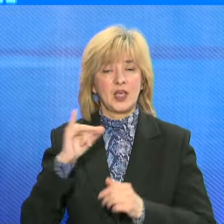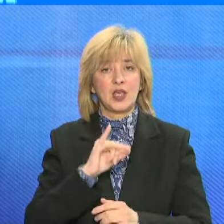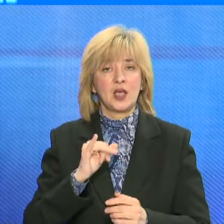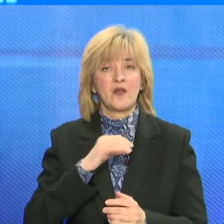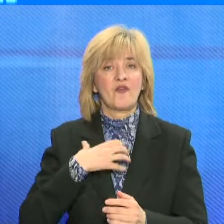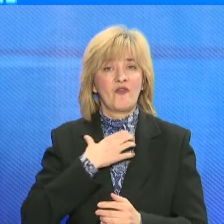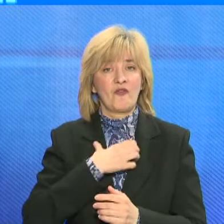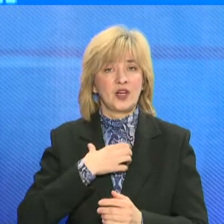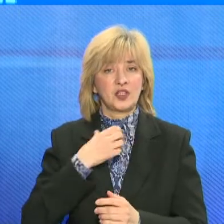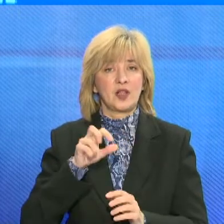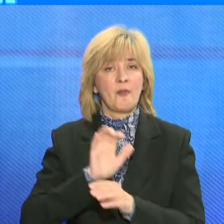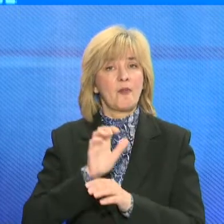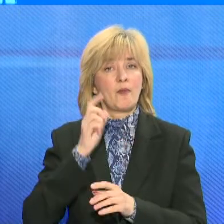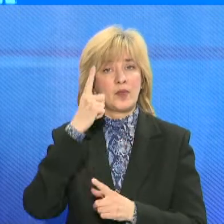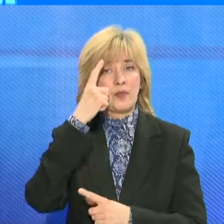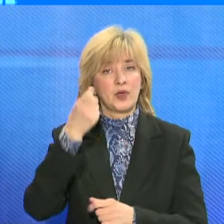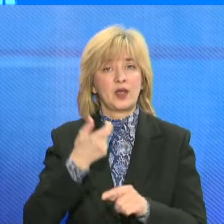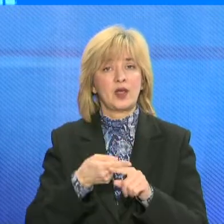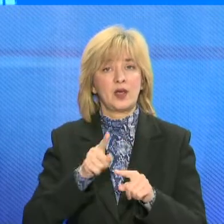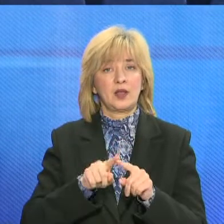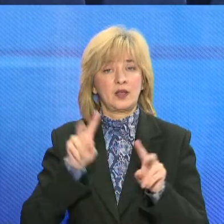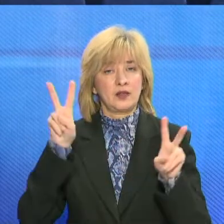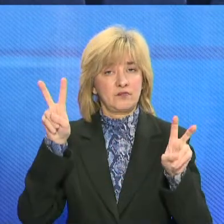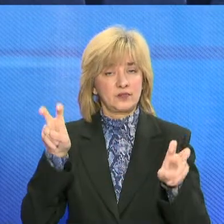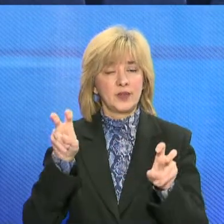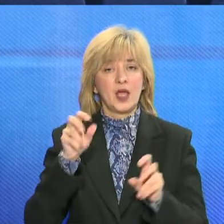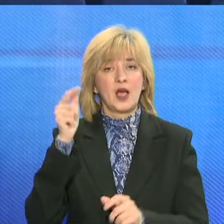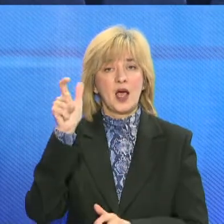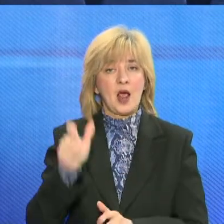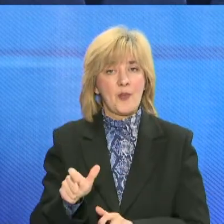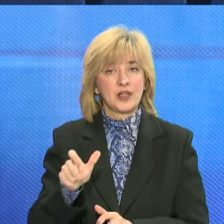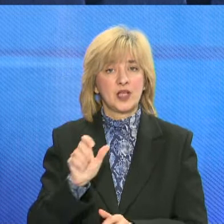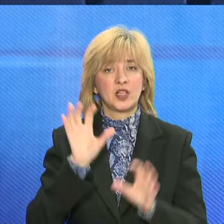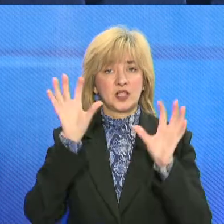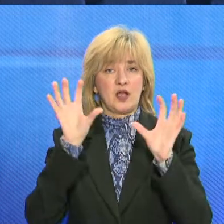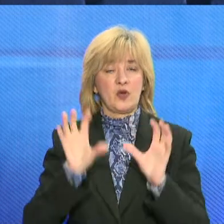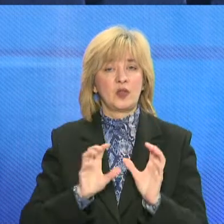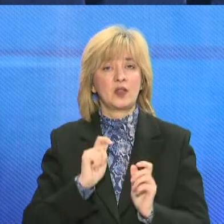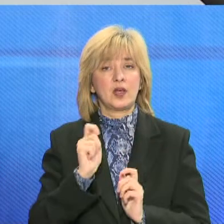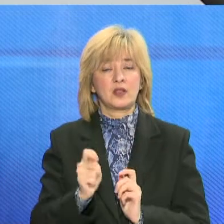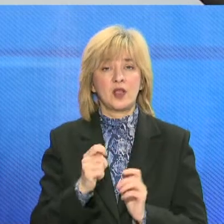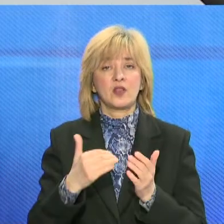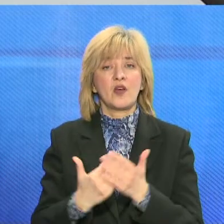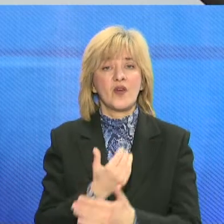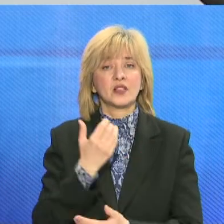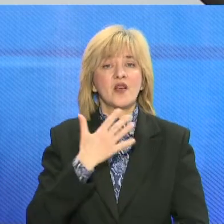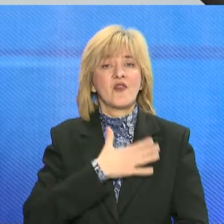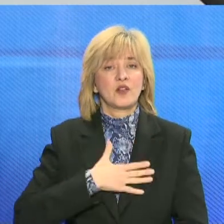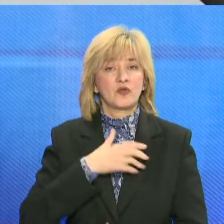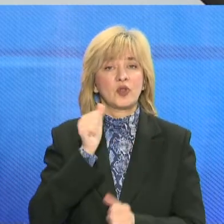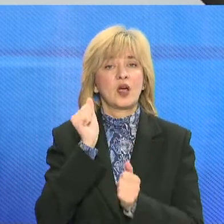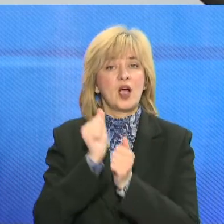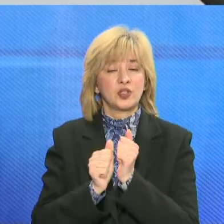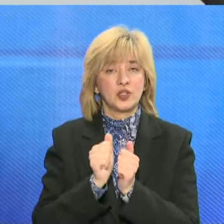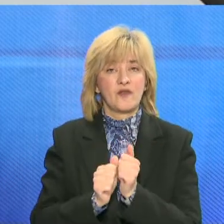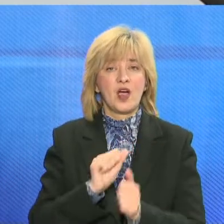так грамадзянін заканадаўца. Навацыя ў Канстытуцыі – тэма, якая хвалюе кожнага. Увогуле, асноўны закон Рэспублікі